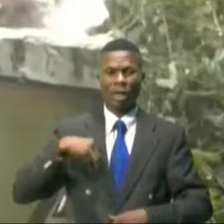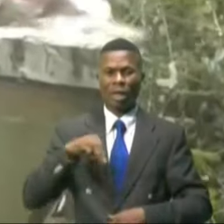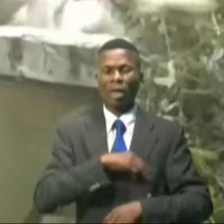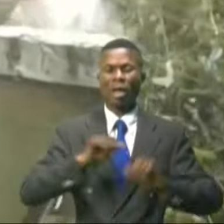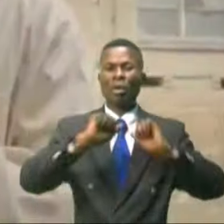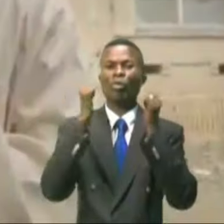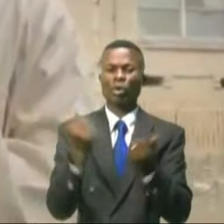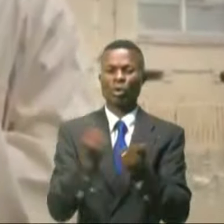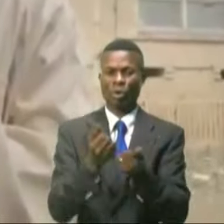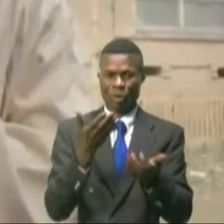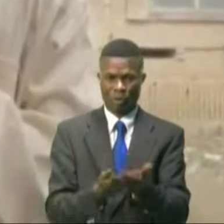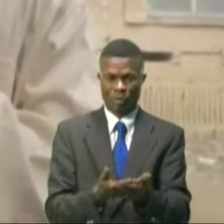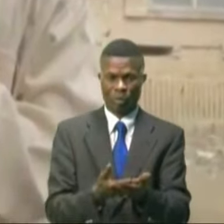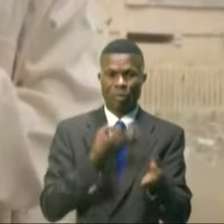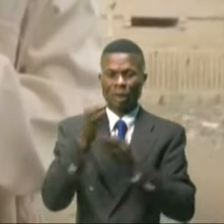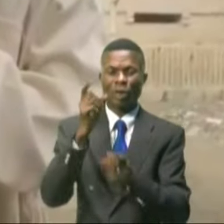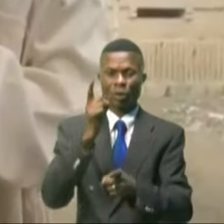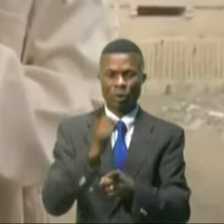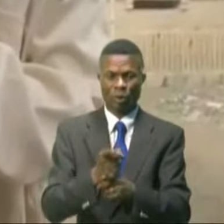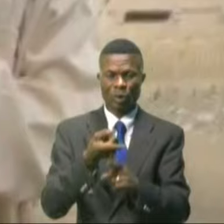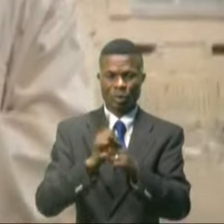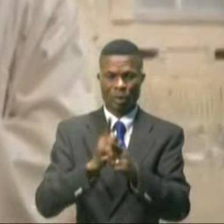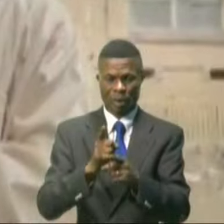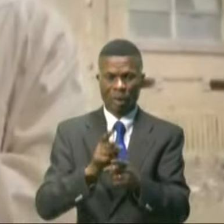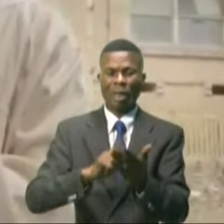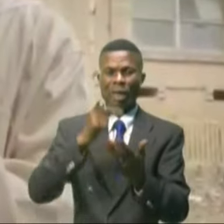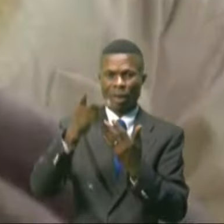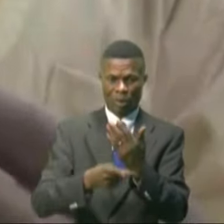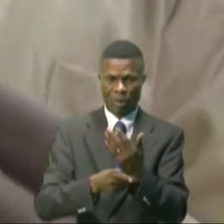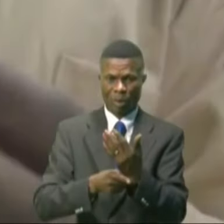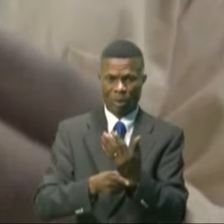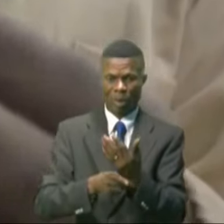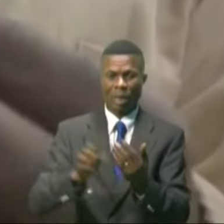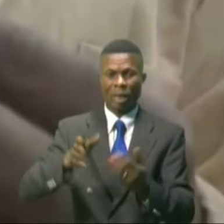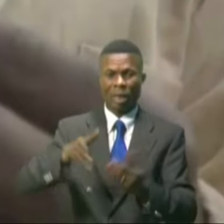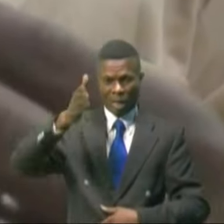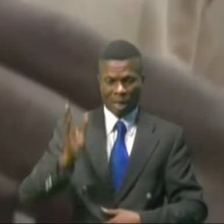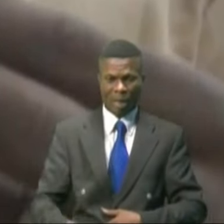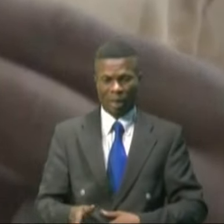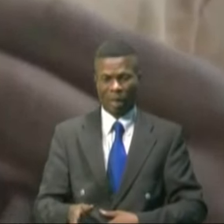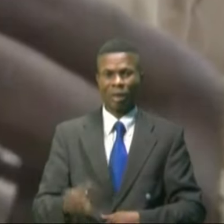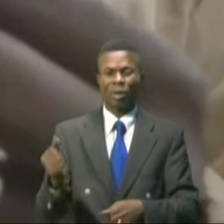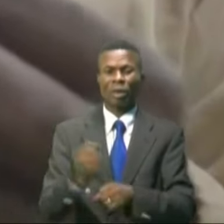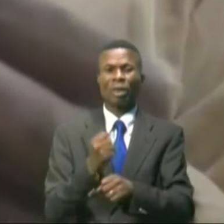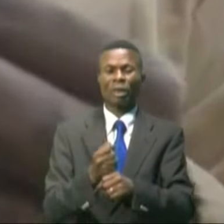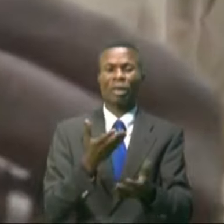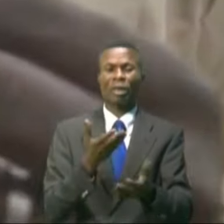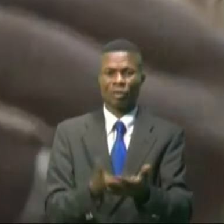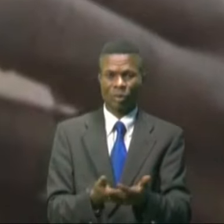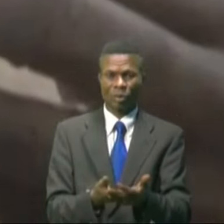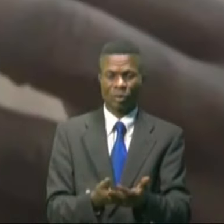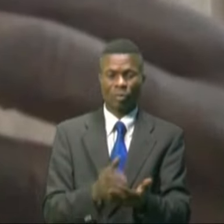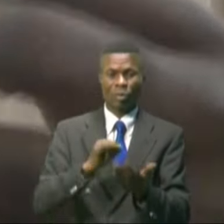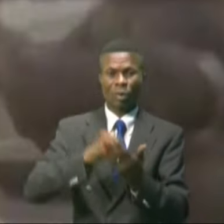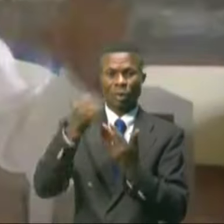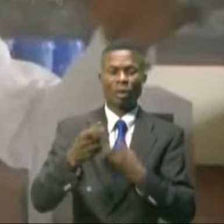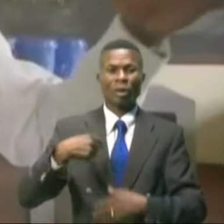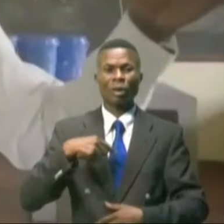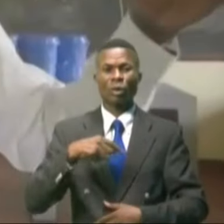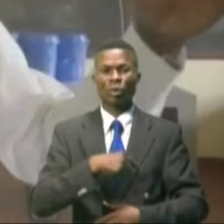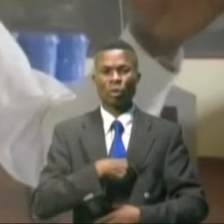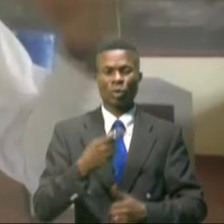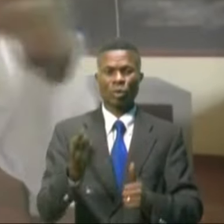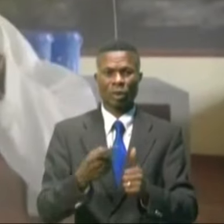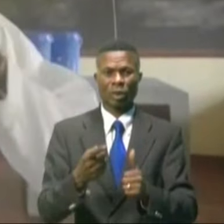l'association. Précision faite par Principe Aloakinou, expert du CIFOR. Notre ambition,